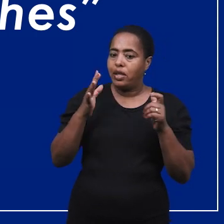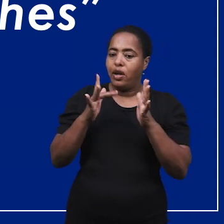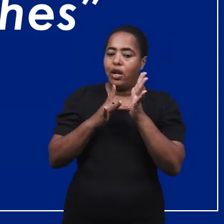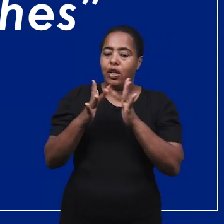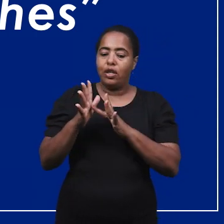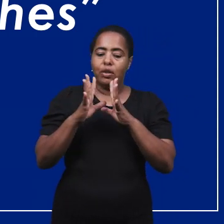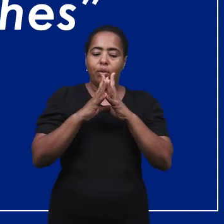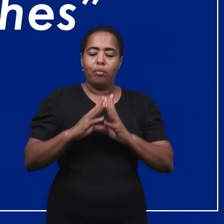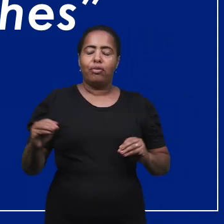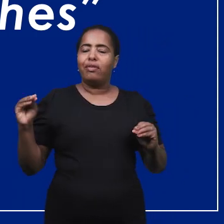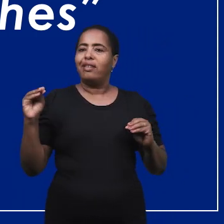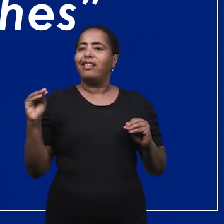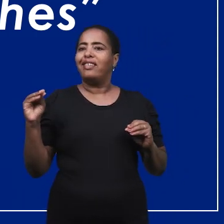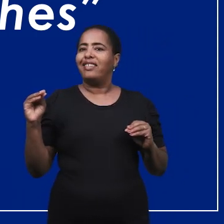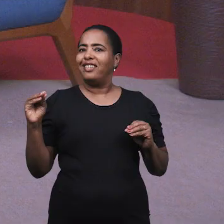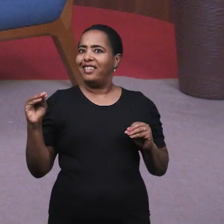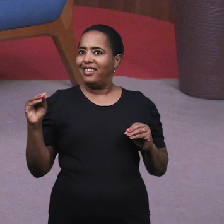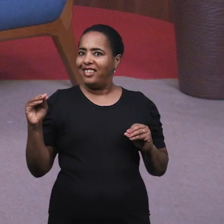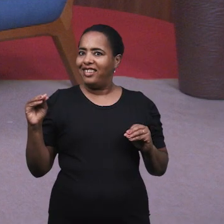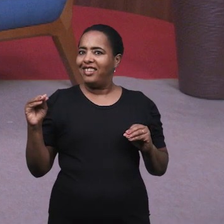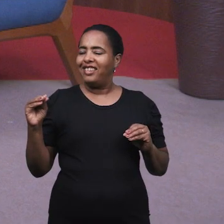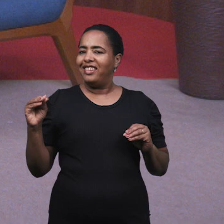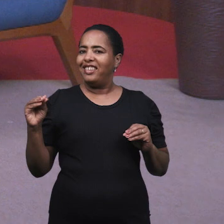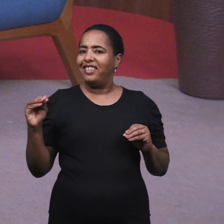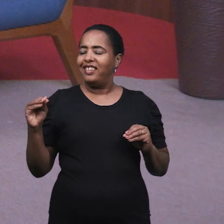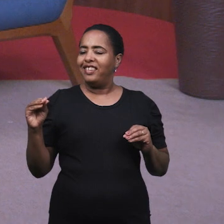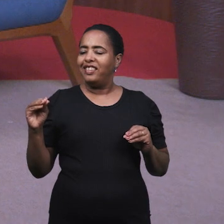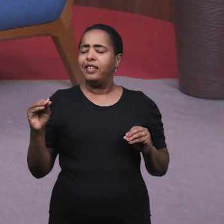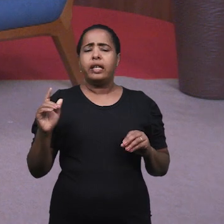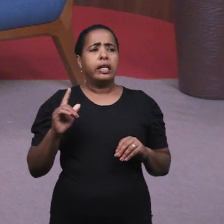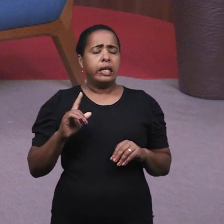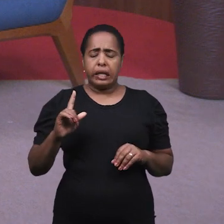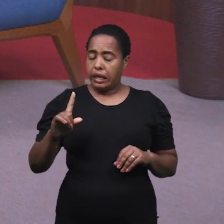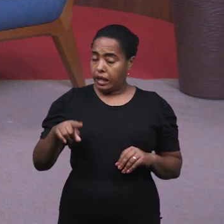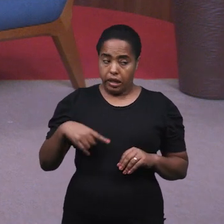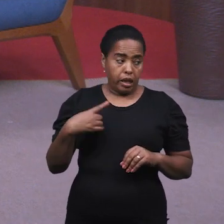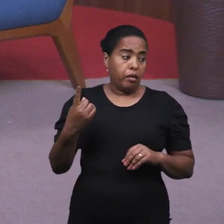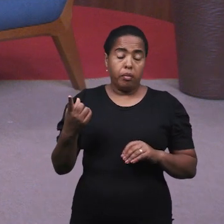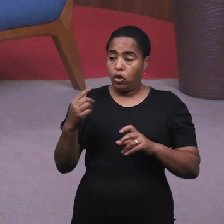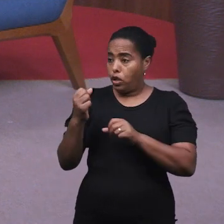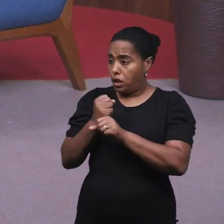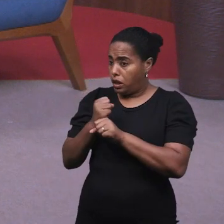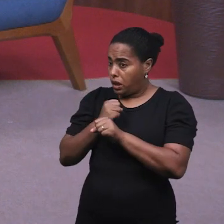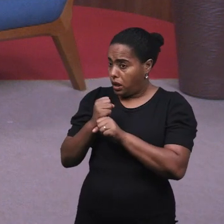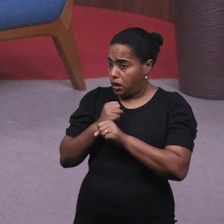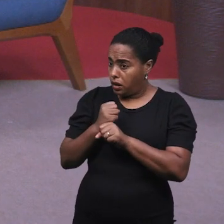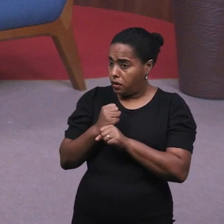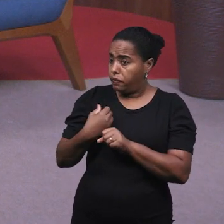disparu. Quelle chose merveilleuse. Des années en vivant avec Jésus, maintenant, dans le chemin